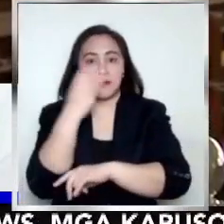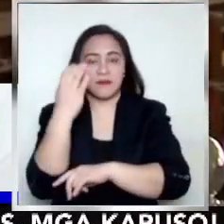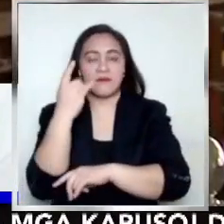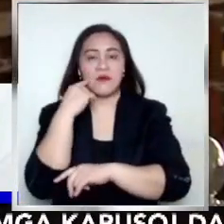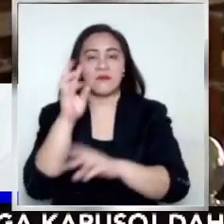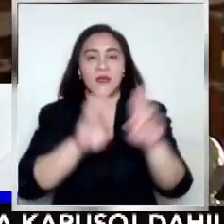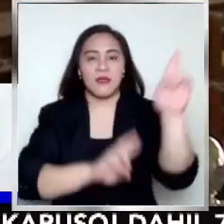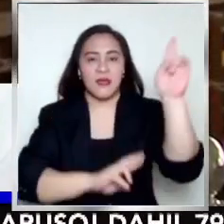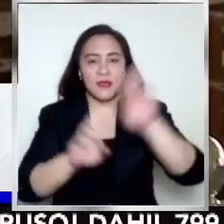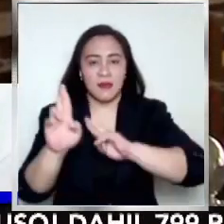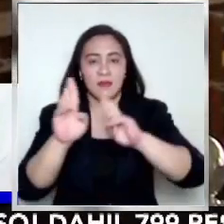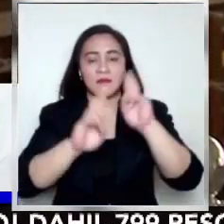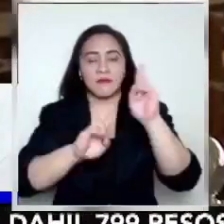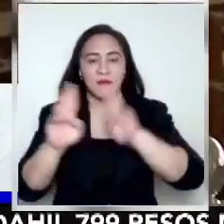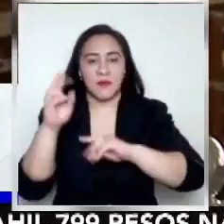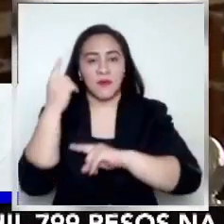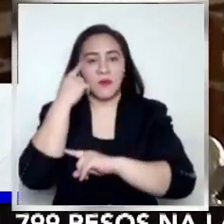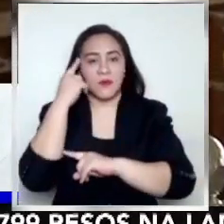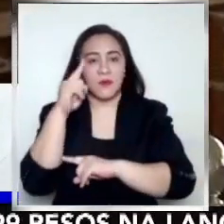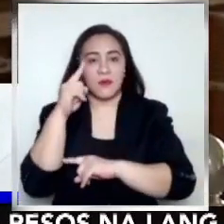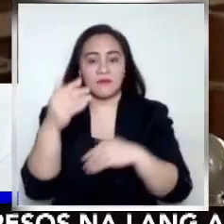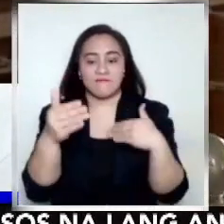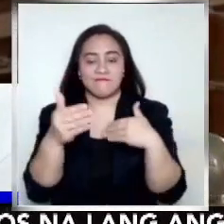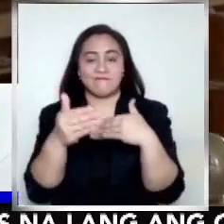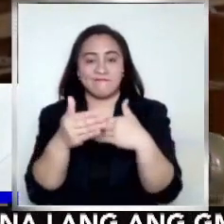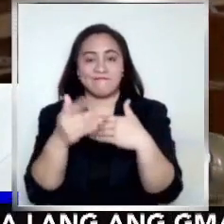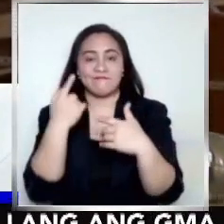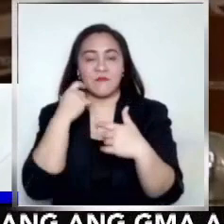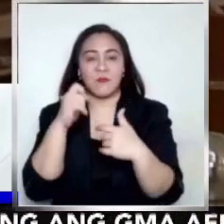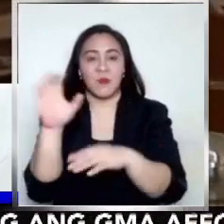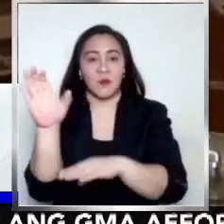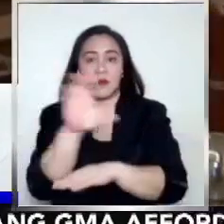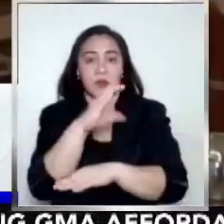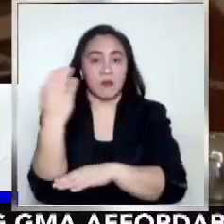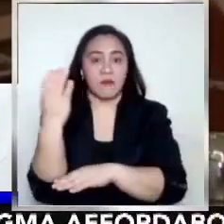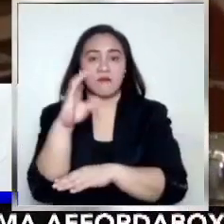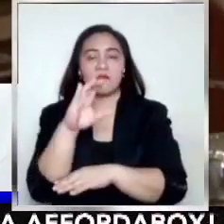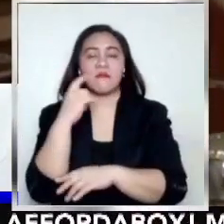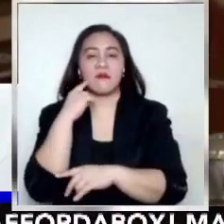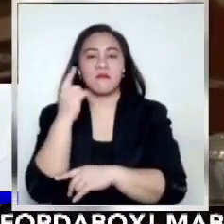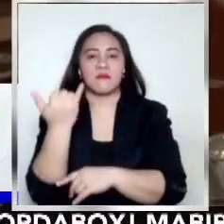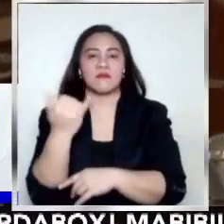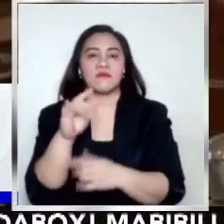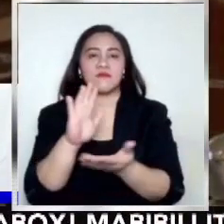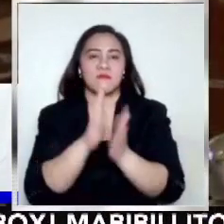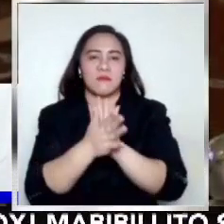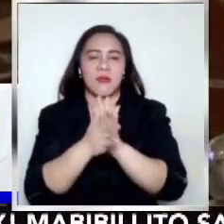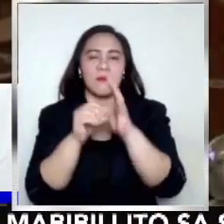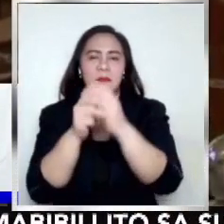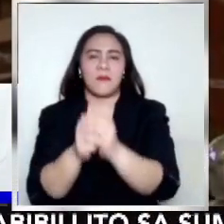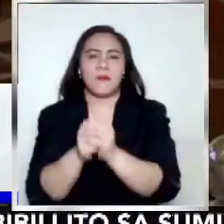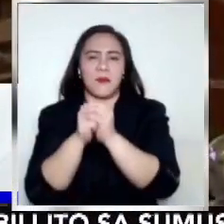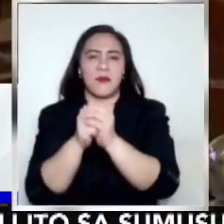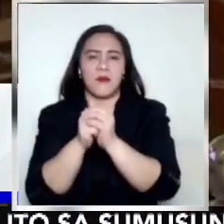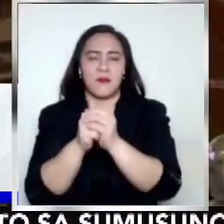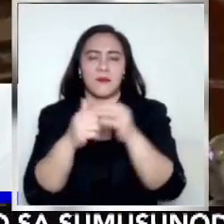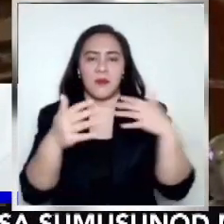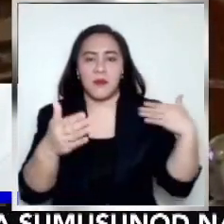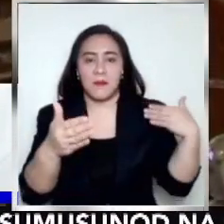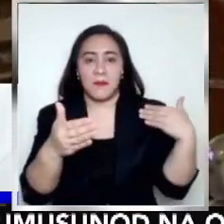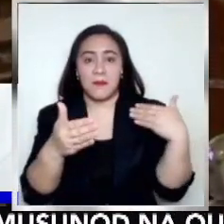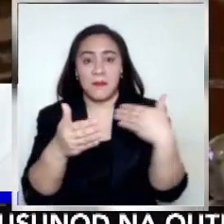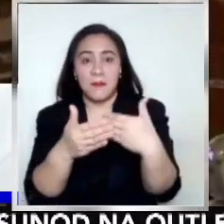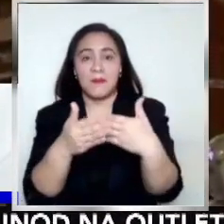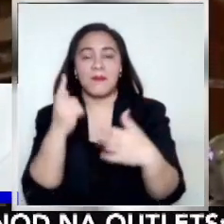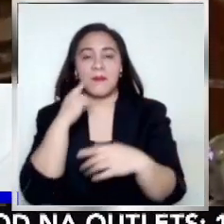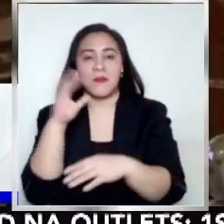sa darating na Kapaskuhan, no? Dahil parang ito na yung mismong nobena leading to Christmas Day, no? But most importantly, it